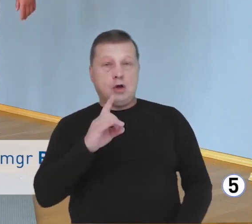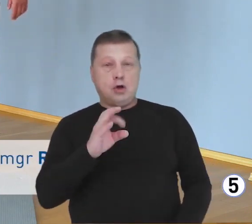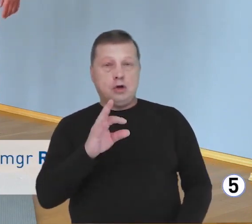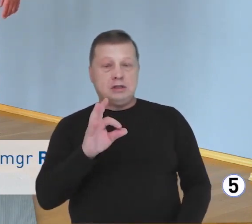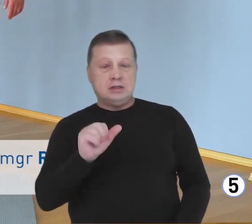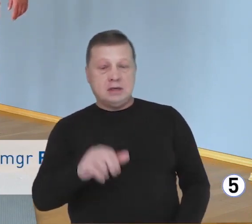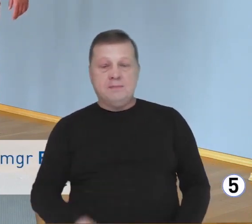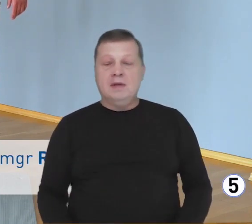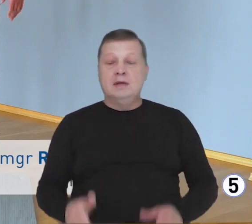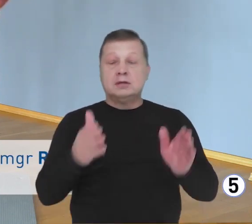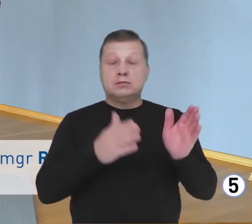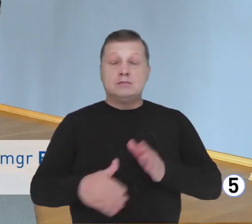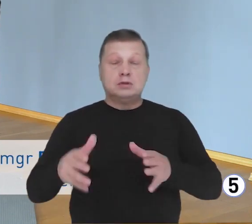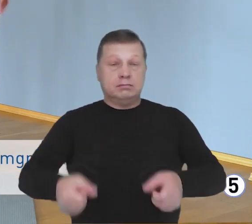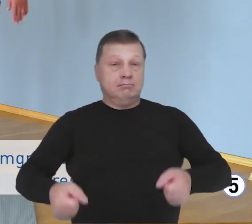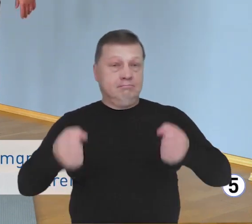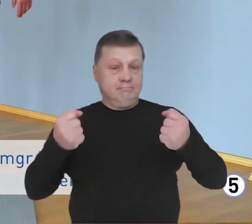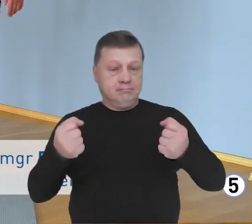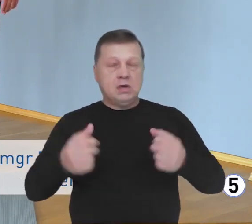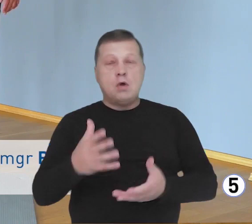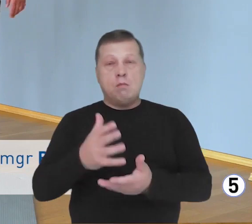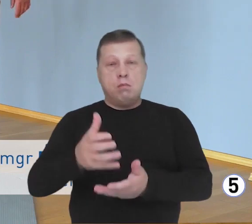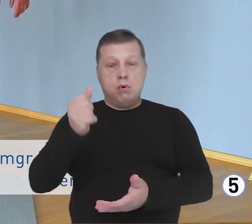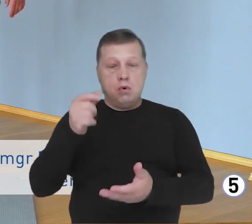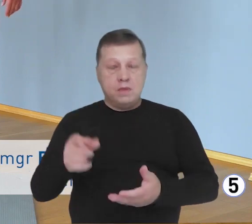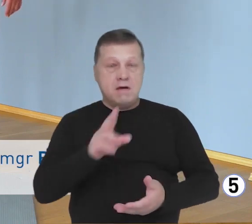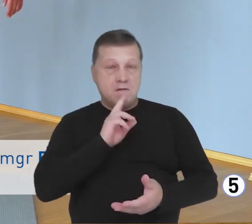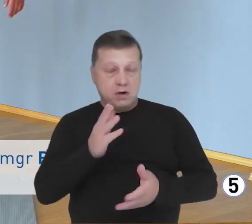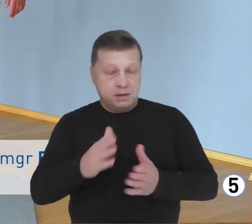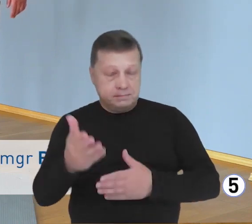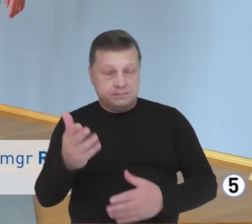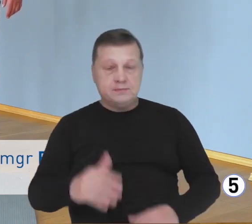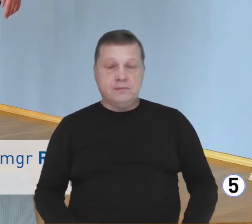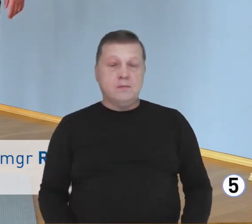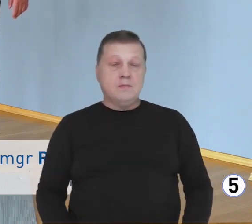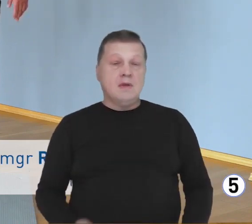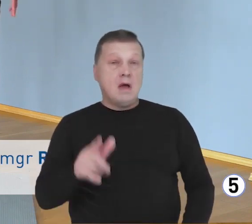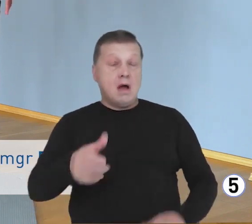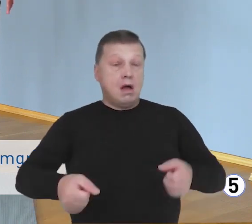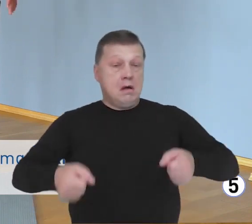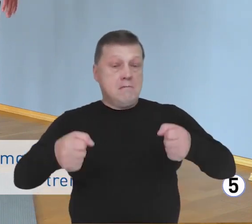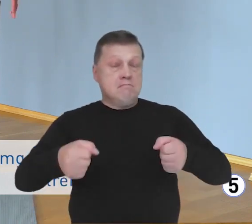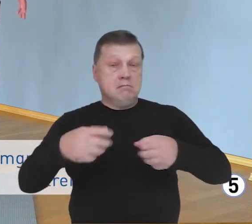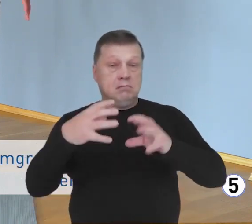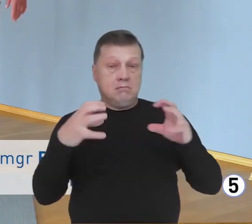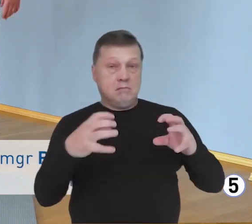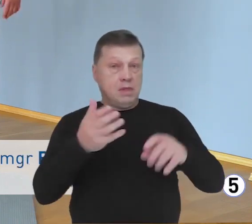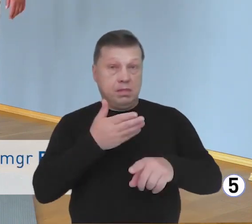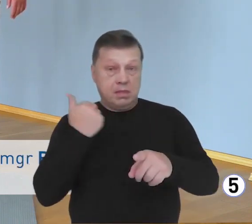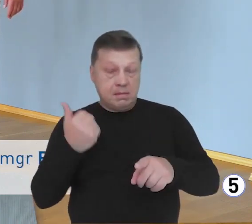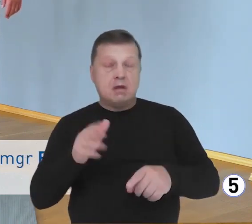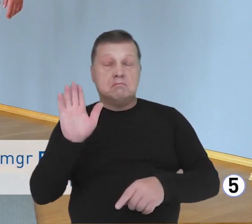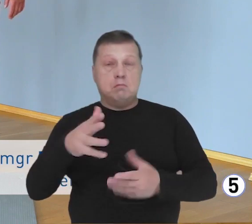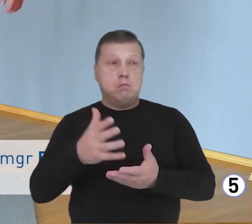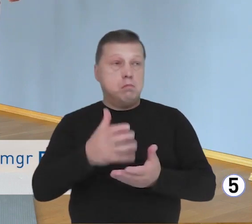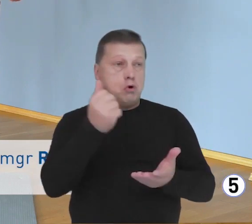Gosią. Przygotujcie sobie hantlę, przygotujcie butelkę z wodą. Jeżeli nie macie hantli, możecie